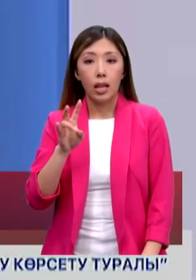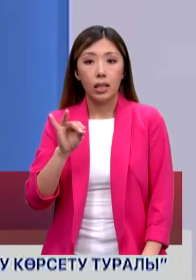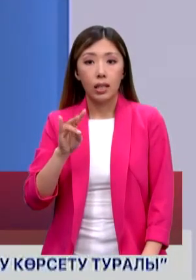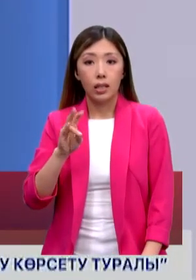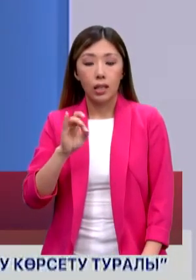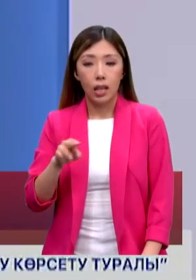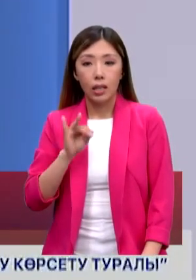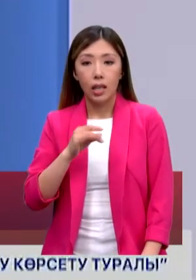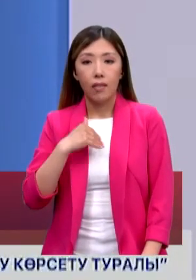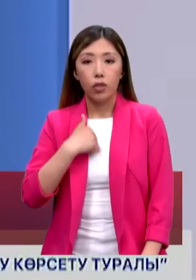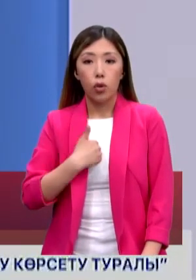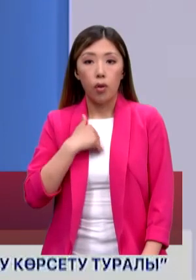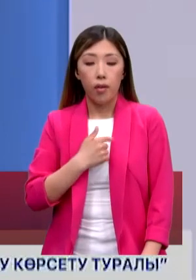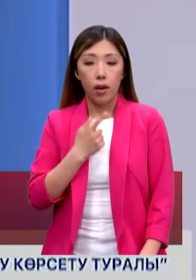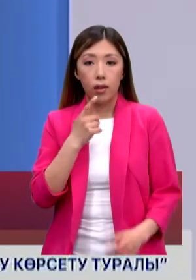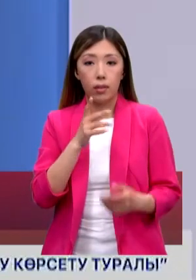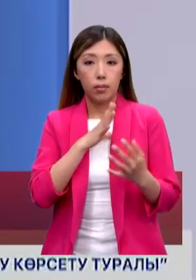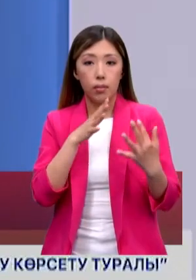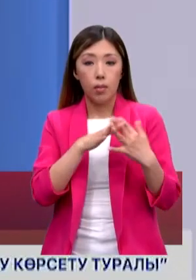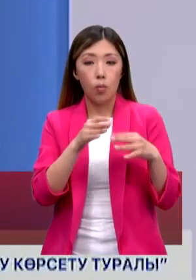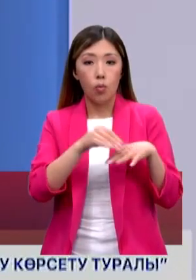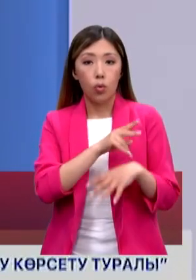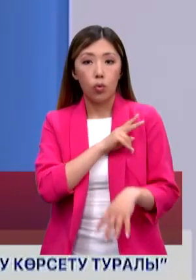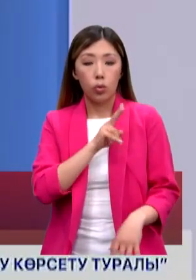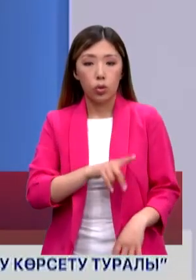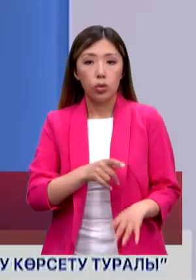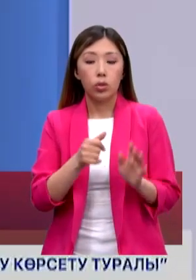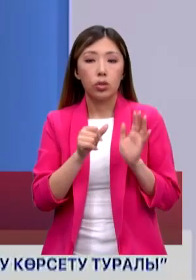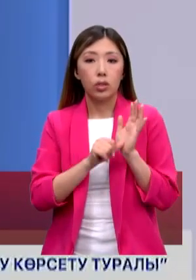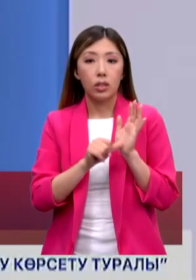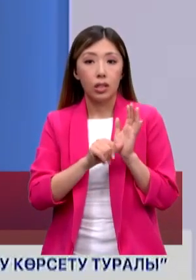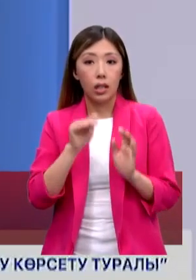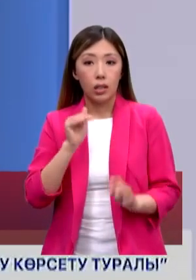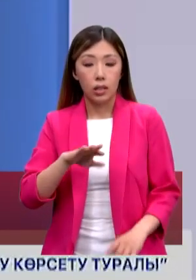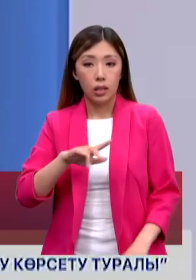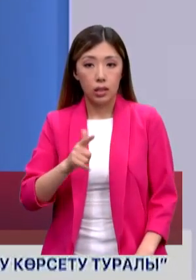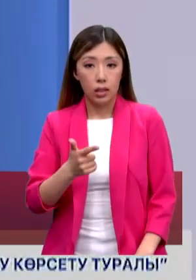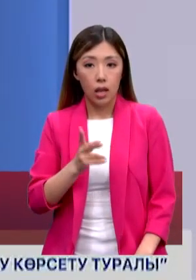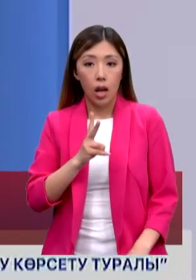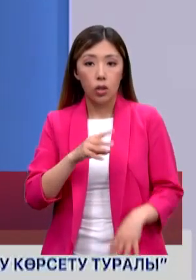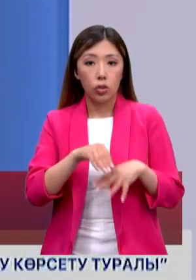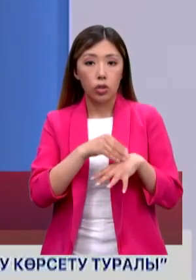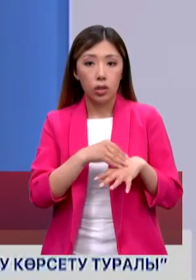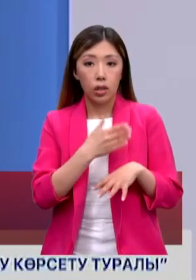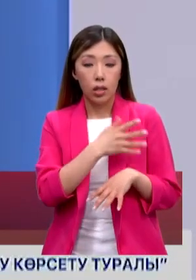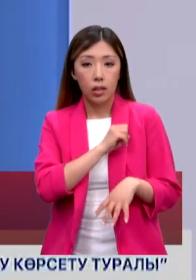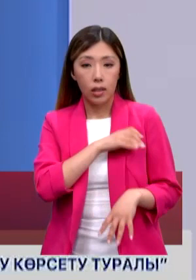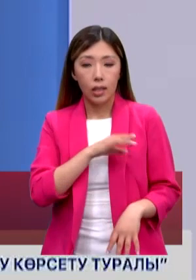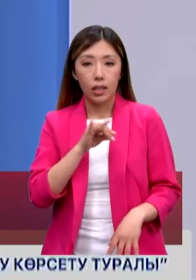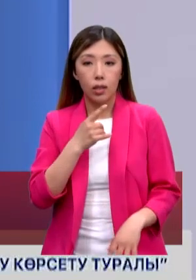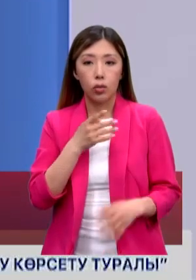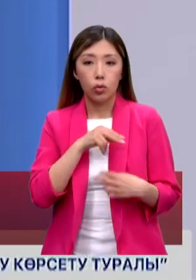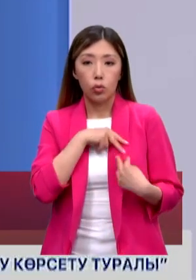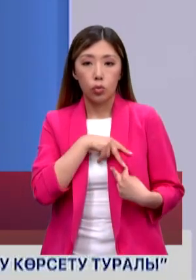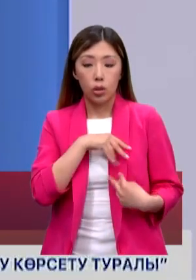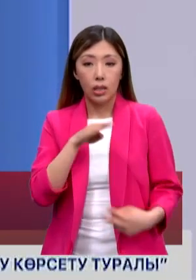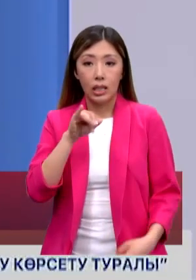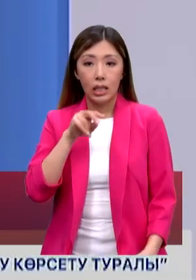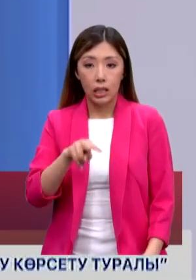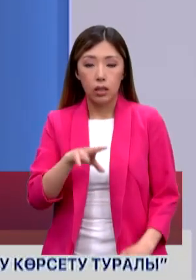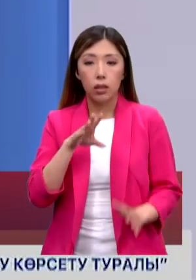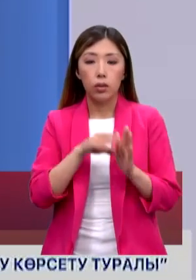погибших воинов не менее 60 тысяч тенге. Супругам инвалидов Великой Отечественной войны и труженикам тыла в годы войны предусмотрено